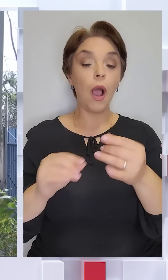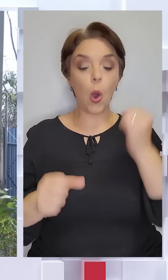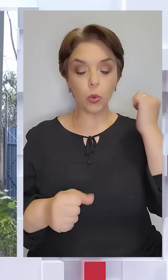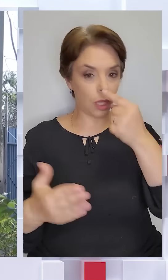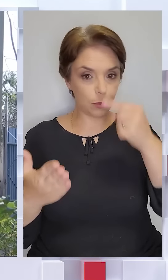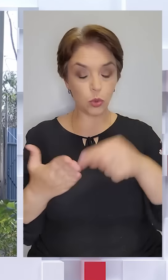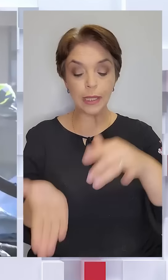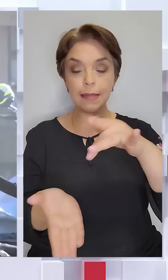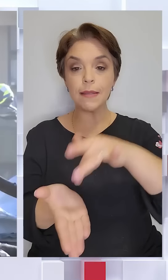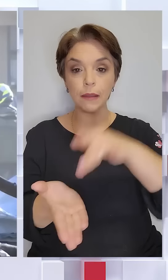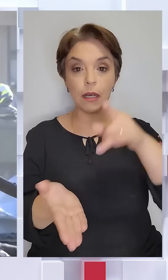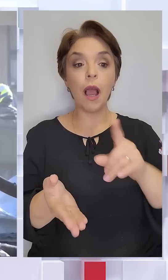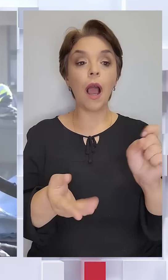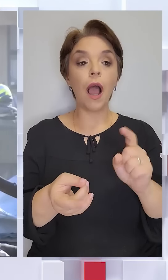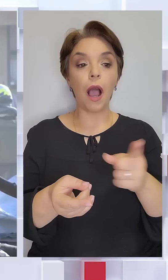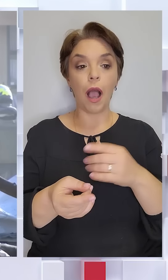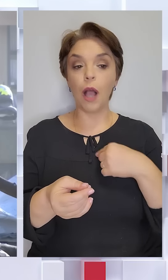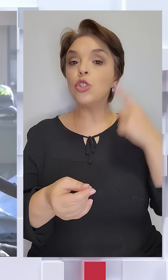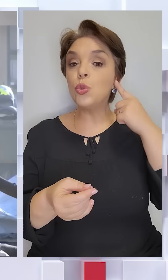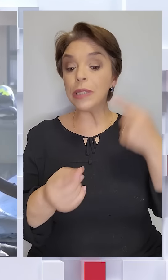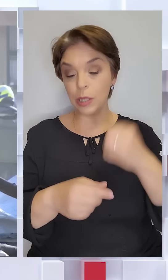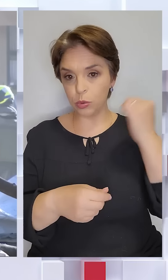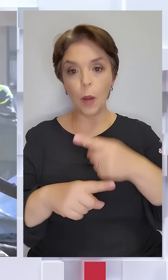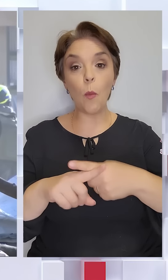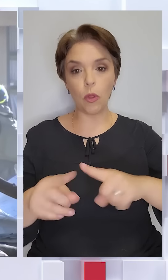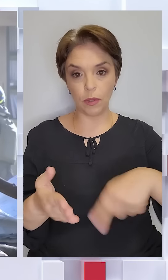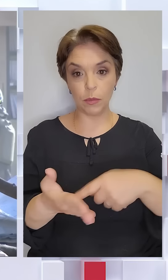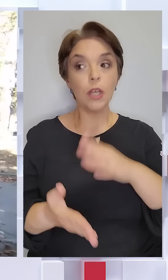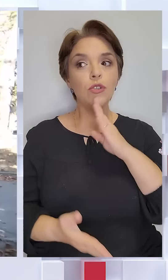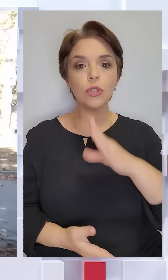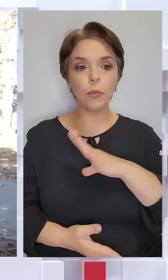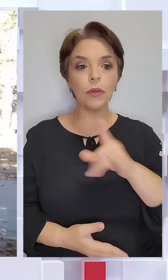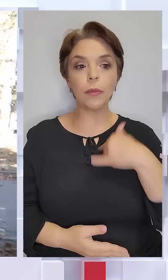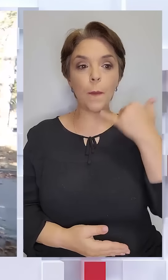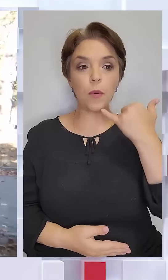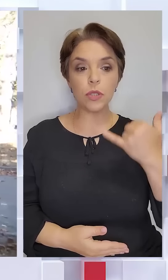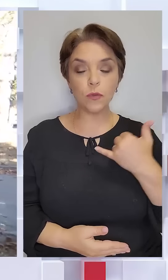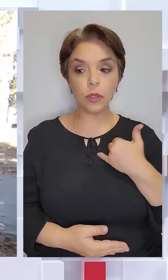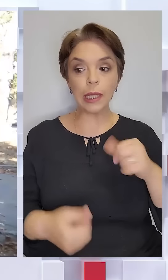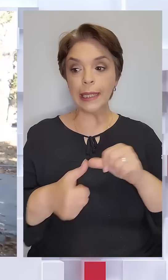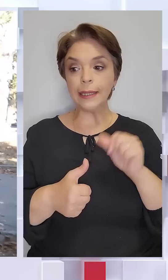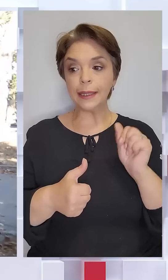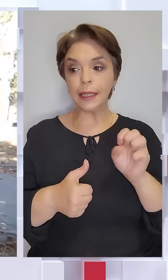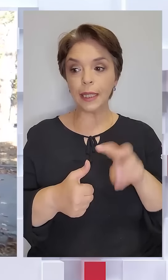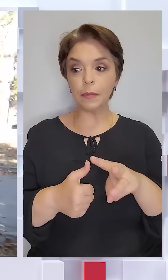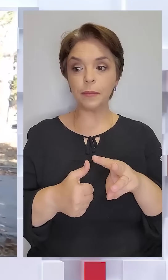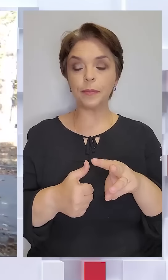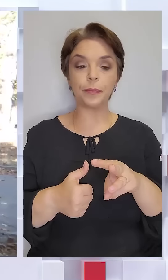Удар прийшовся на центр, а чула його половина міста. Жінка була, вона мені подзвонила в таким,